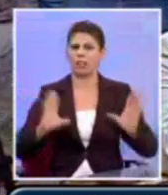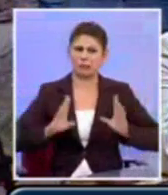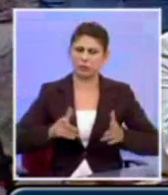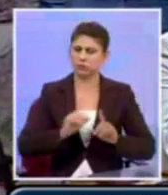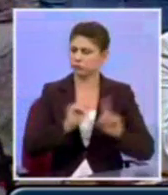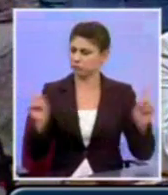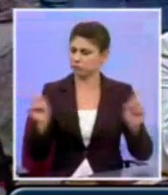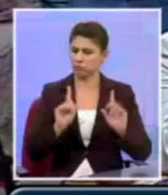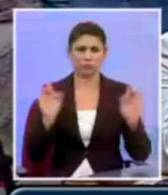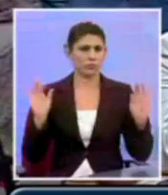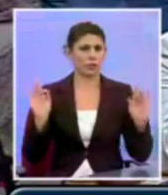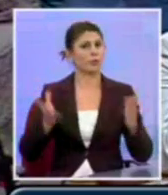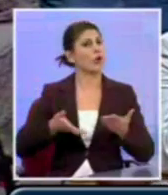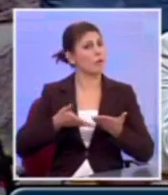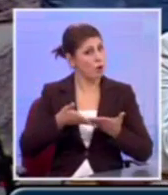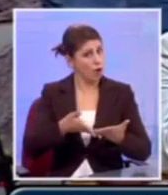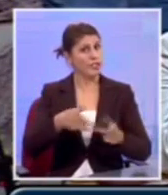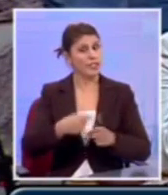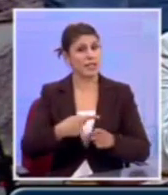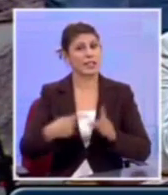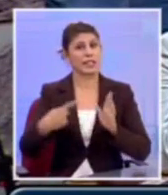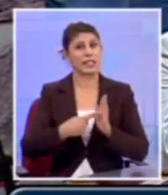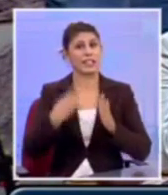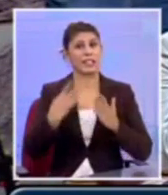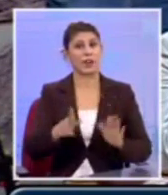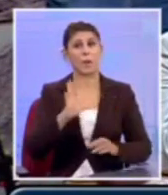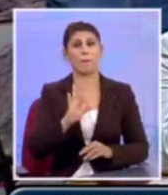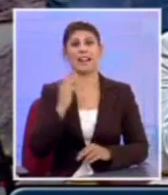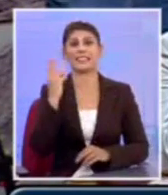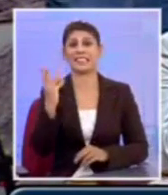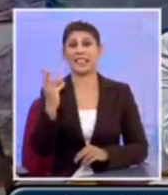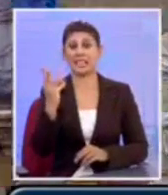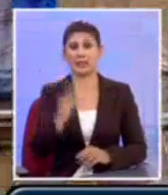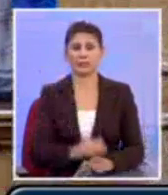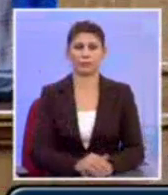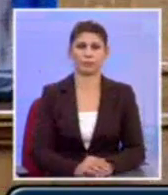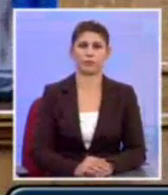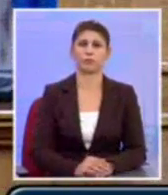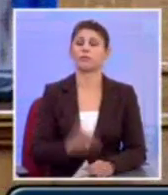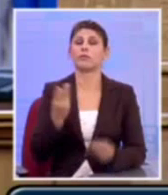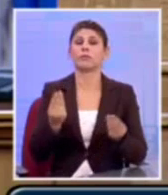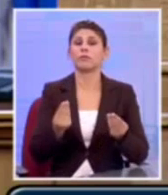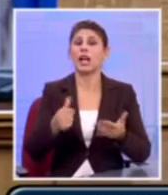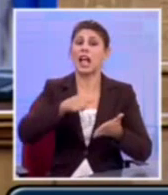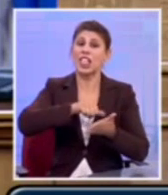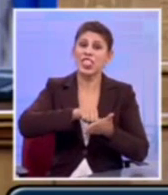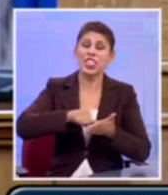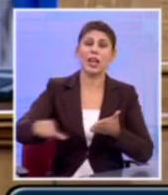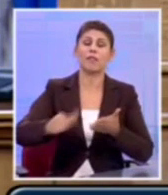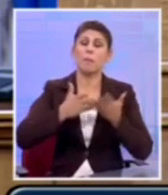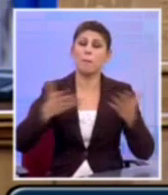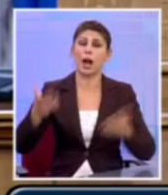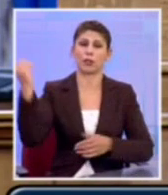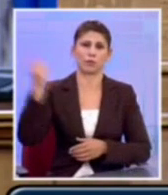μνησικακία συνέπραξε το 1953 στη διαγραφή του